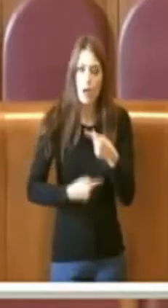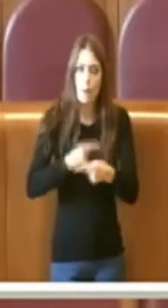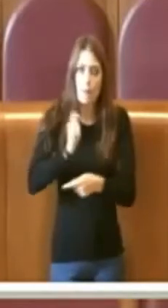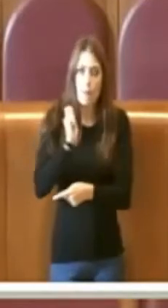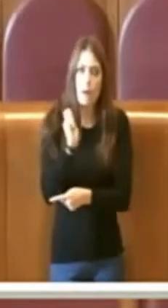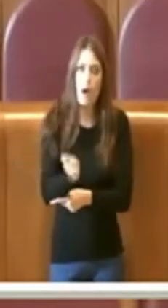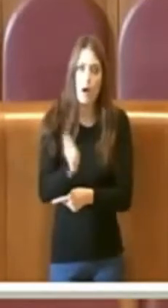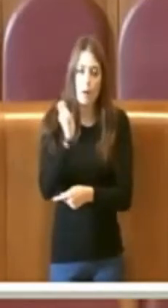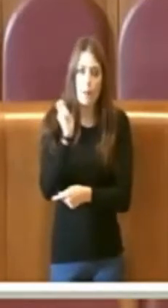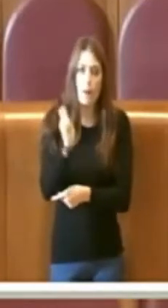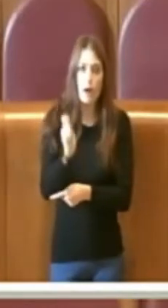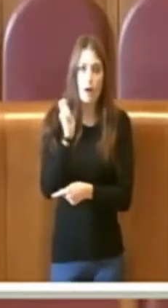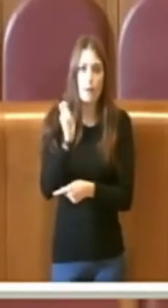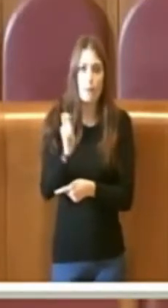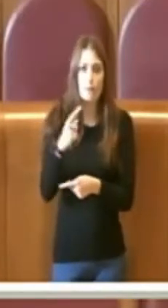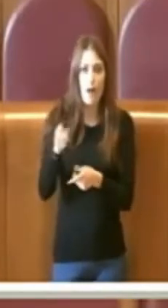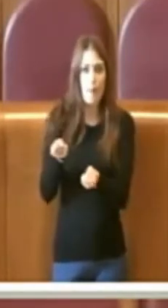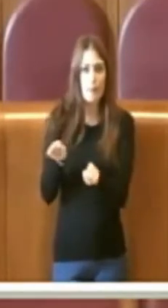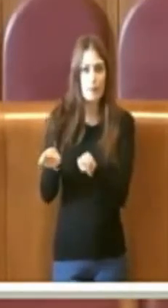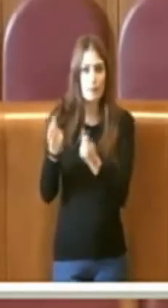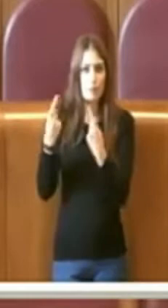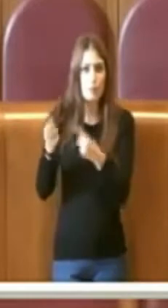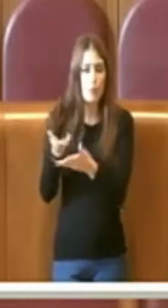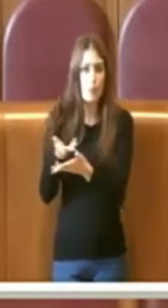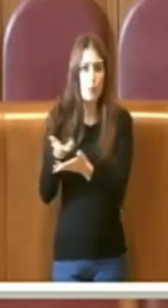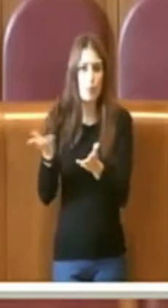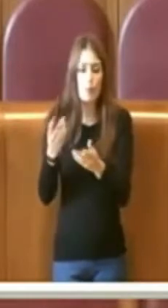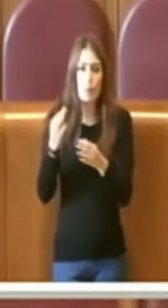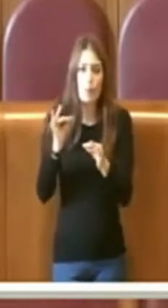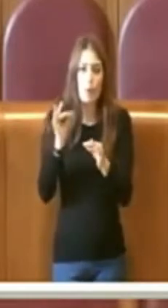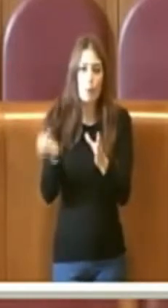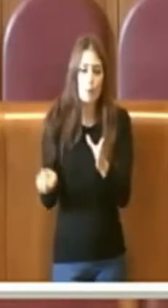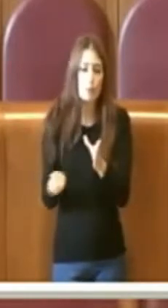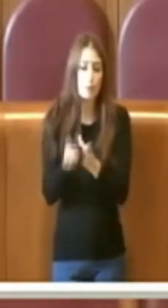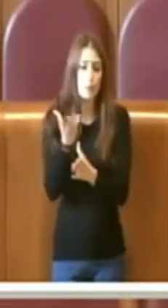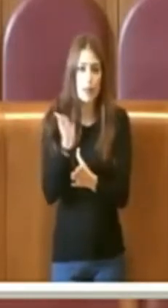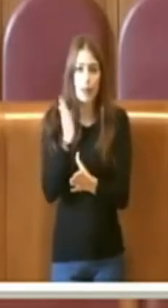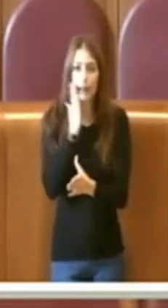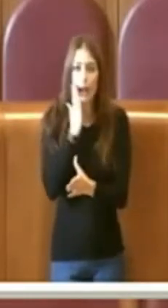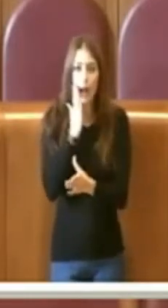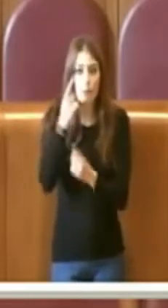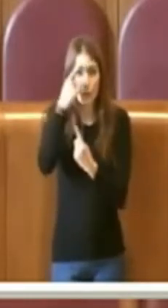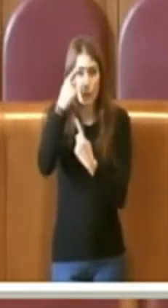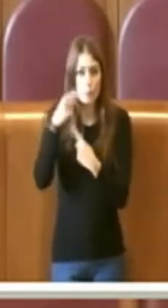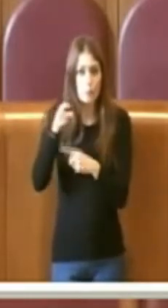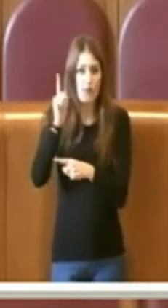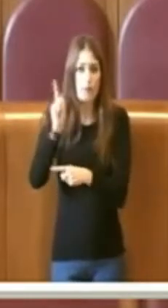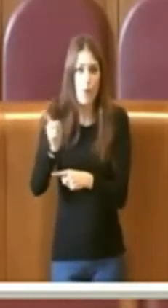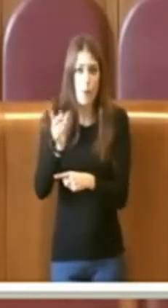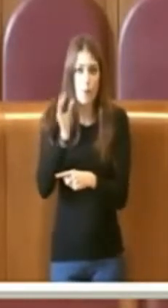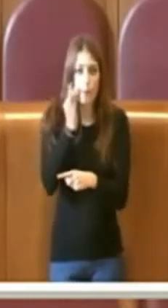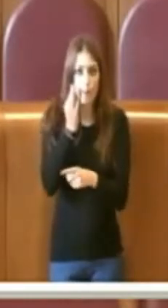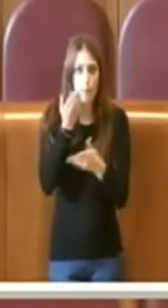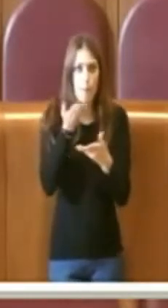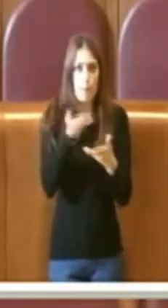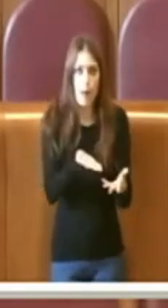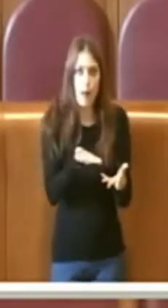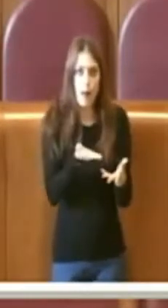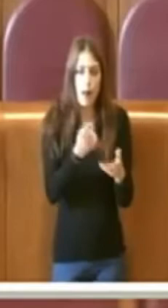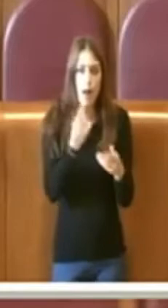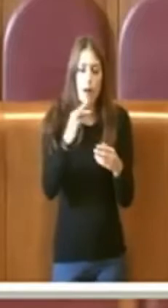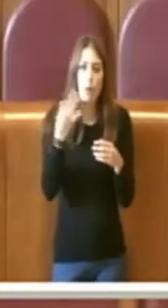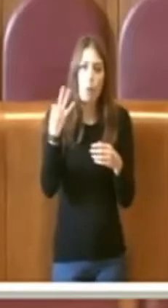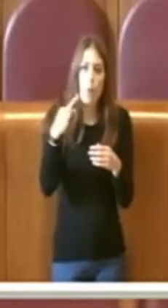pagare per questa amministrazione pubblica che ha creato questo enorme debito sulla sua pelle? Anche sulla qualità della